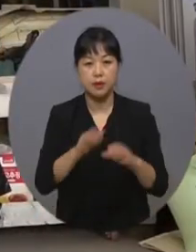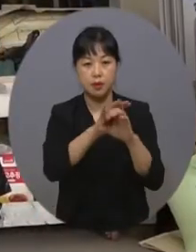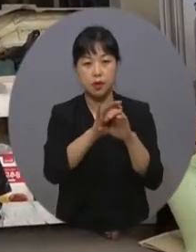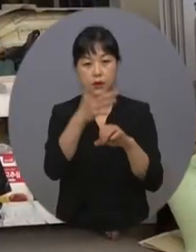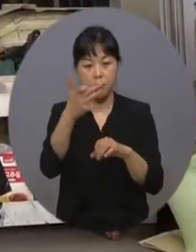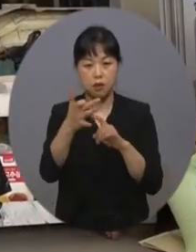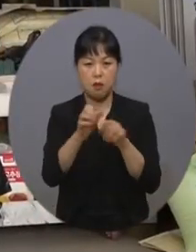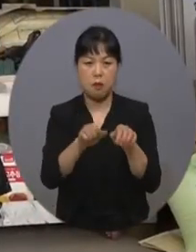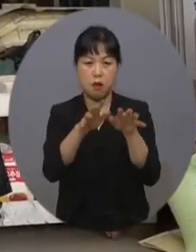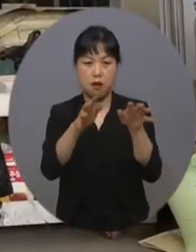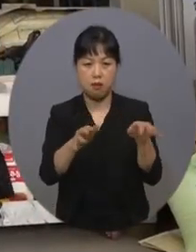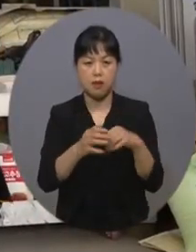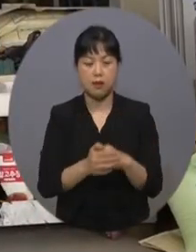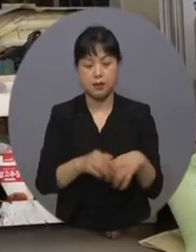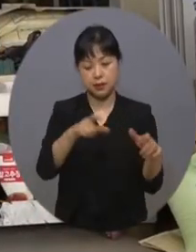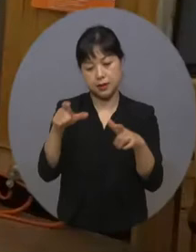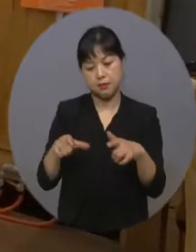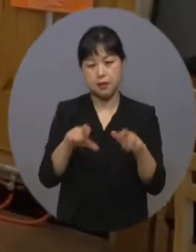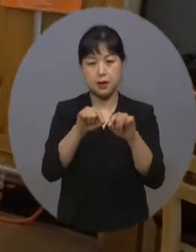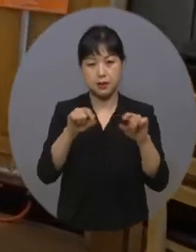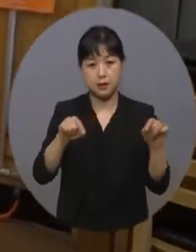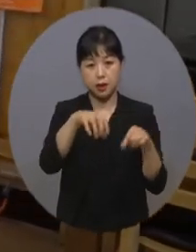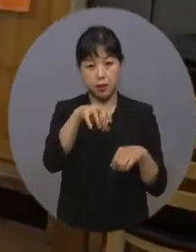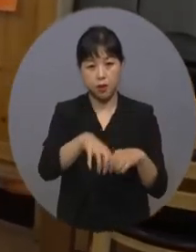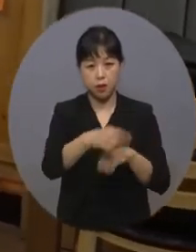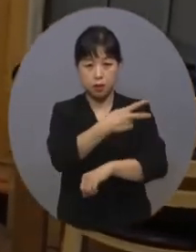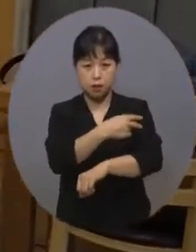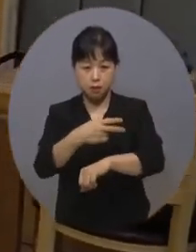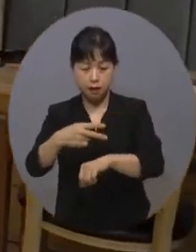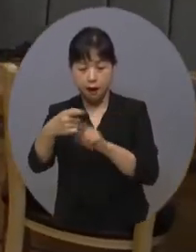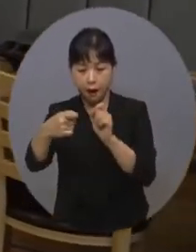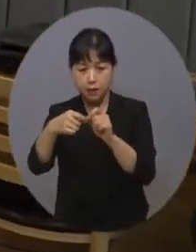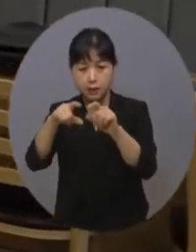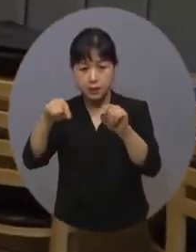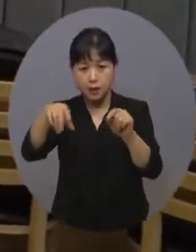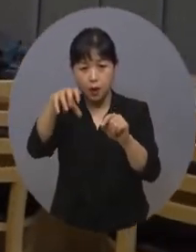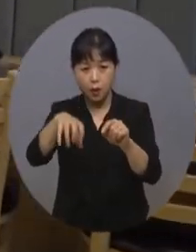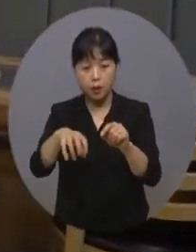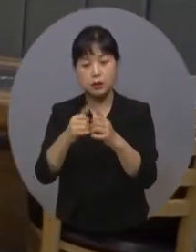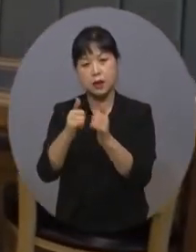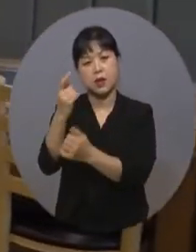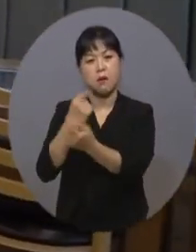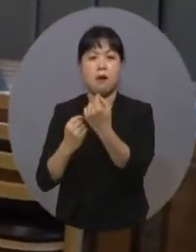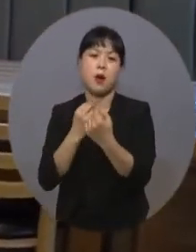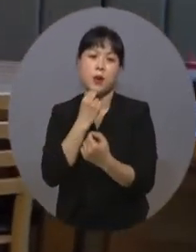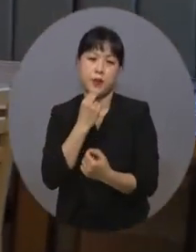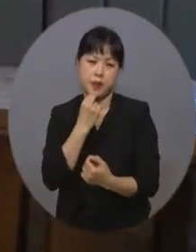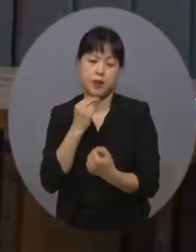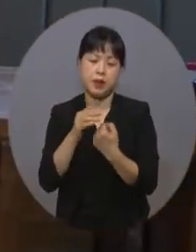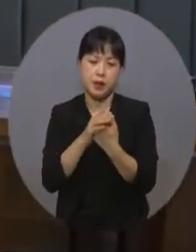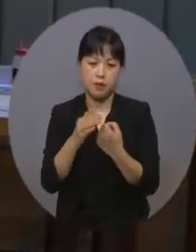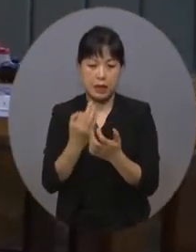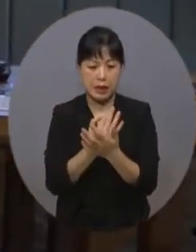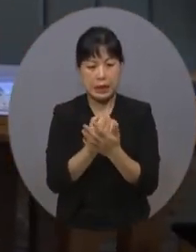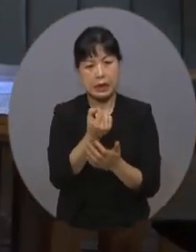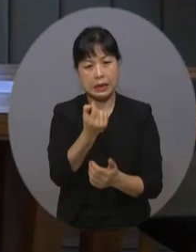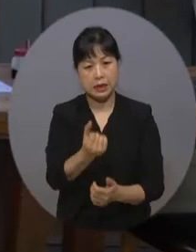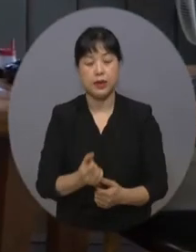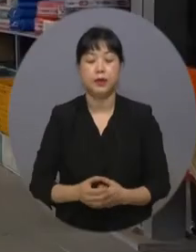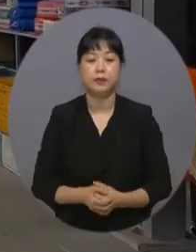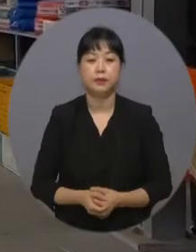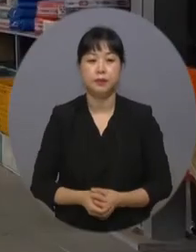코로나19의 확산으로 지역 식당은 물론 해수욕장 인근 식당까지 시민들의 발길이 끊기고 있어 경제적 어려움을 겪고